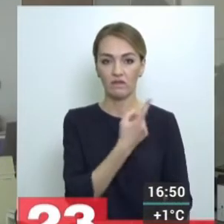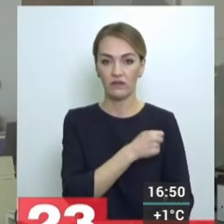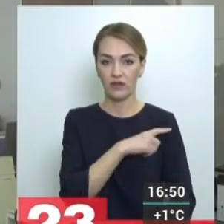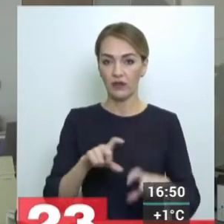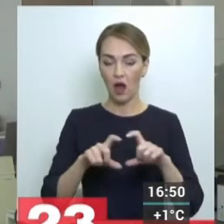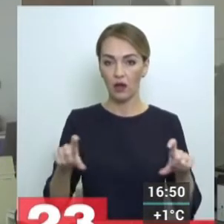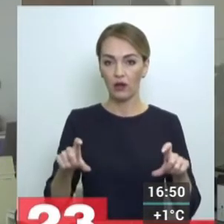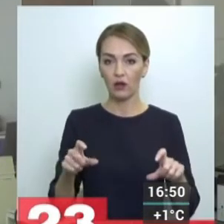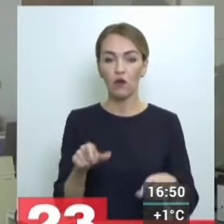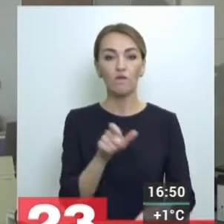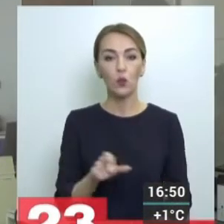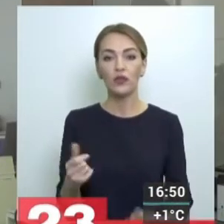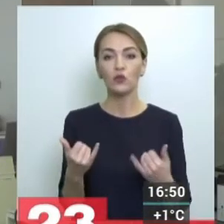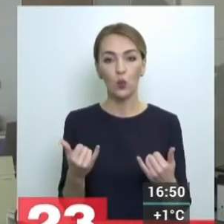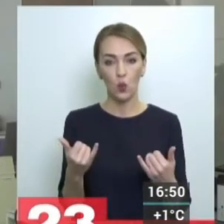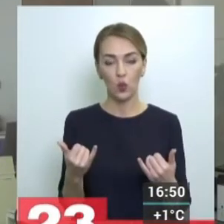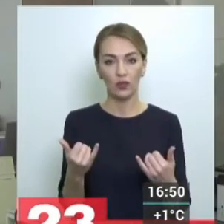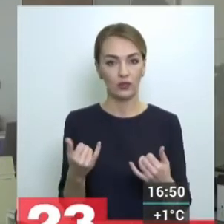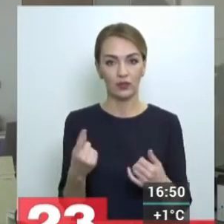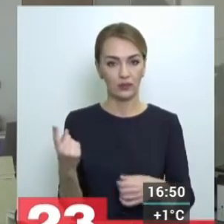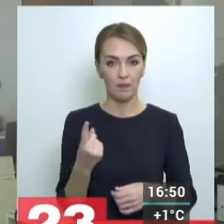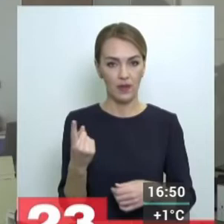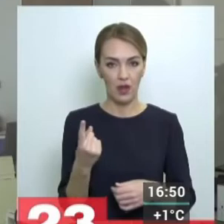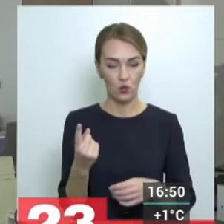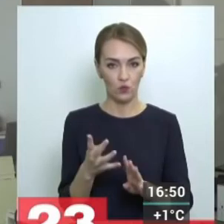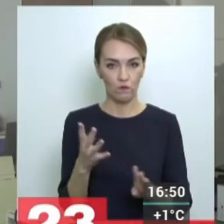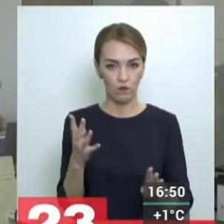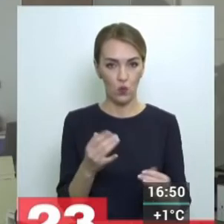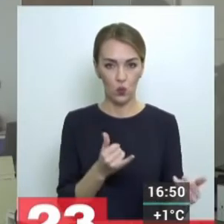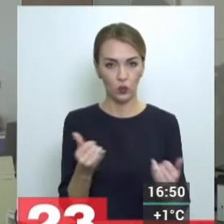Вони сьогодні на передньому фронті